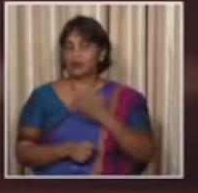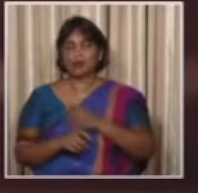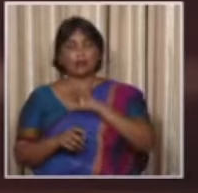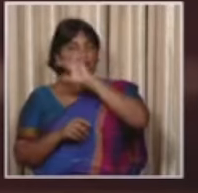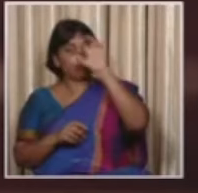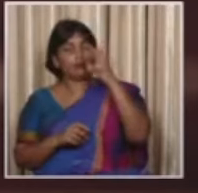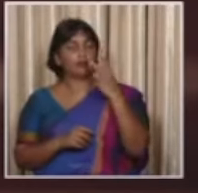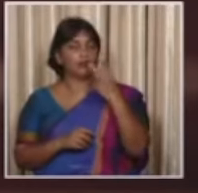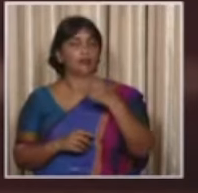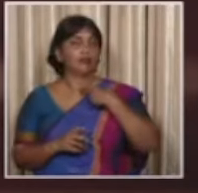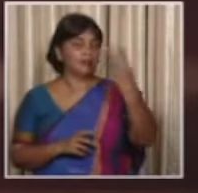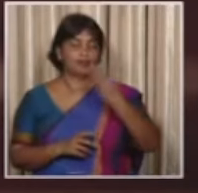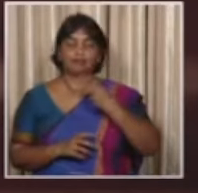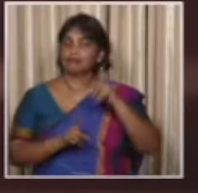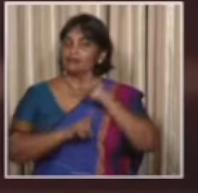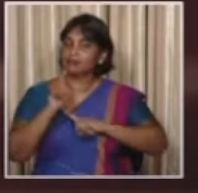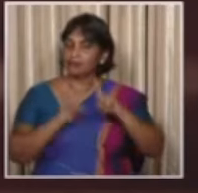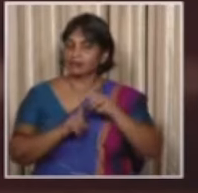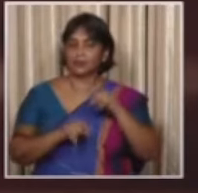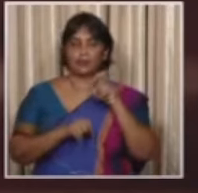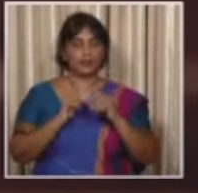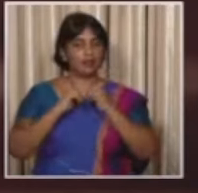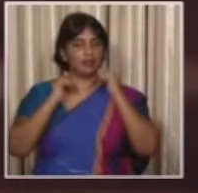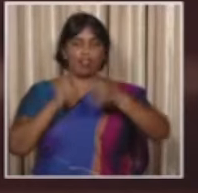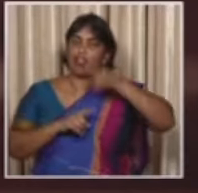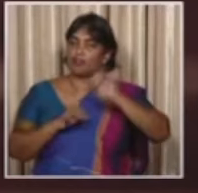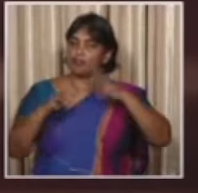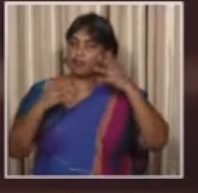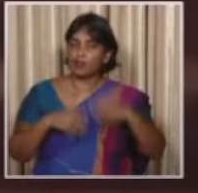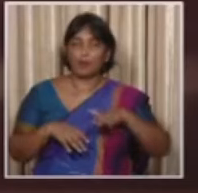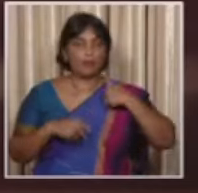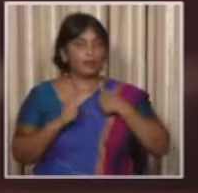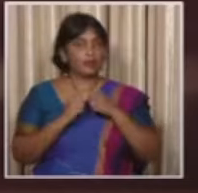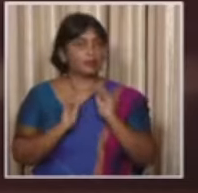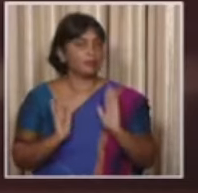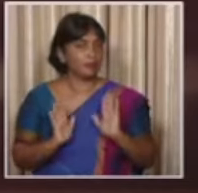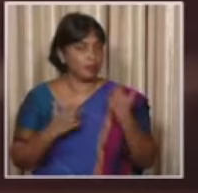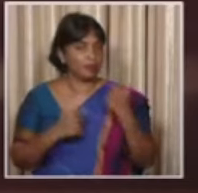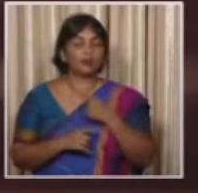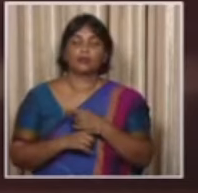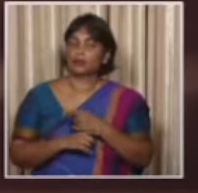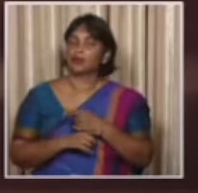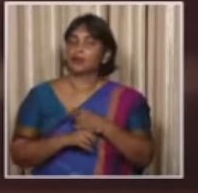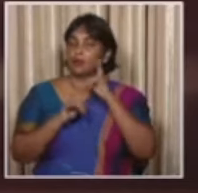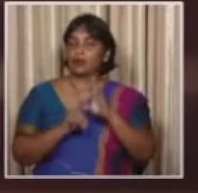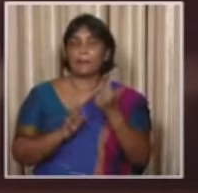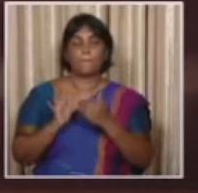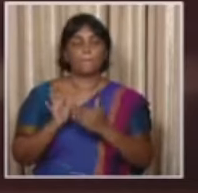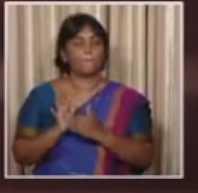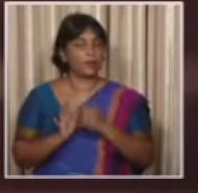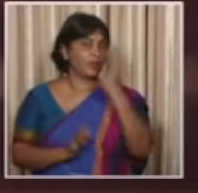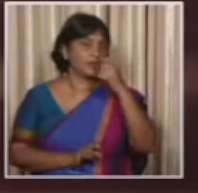රටවල් දෙක කතා බහ කරලා නිලධාරීන්ගේ මට්ටමේ එකඟ වෙලා මූලික කටයුතු ආරම්භ කරලා ඒ වෙනුවෙන් රුපියල්